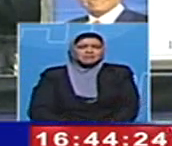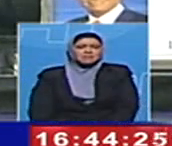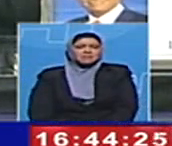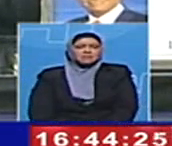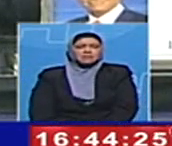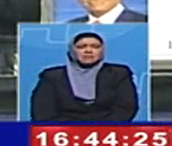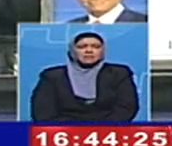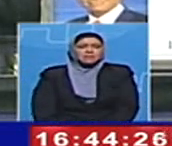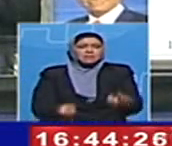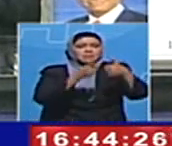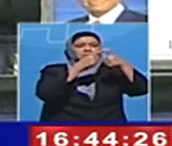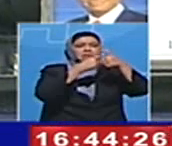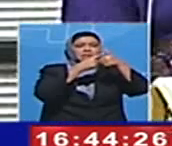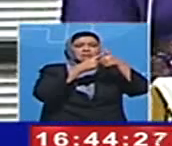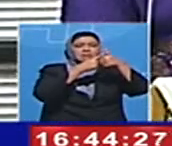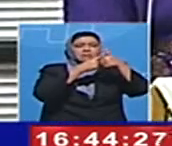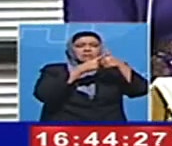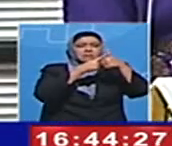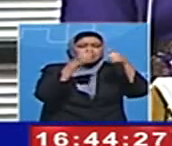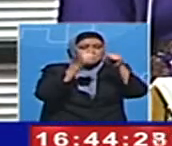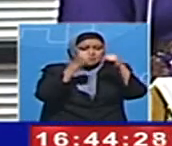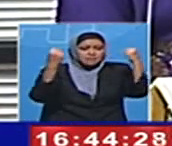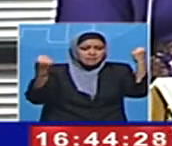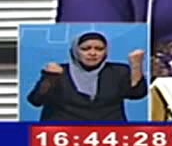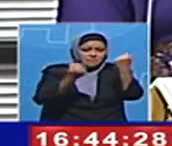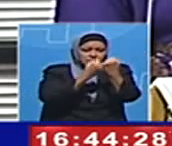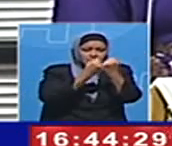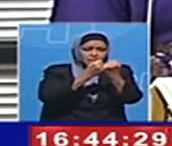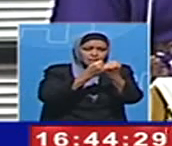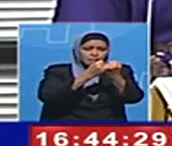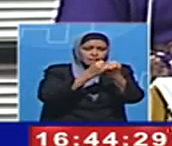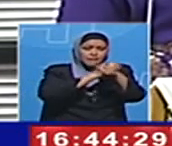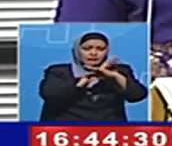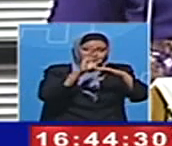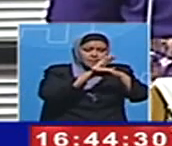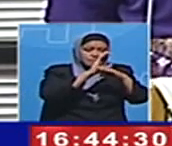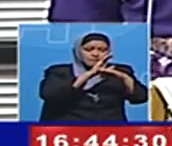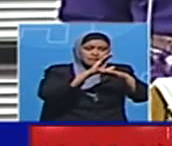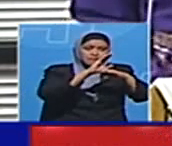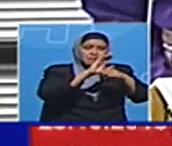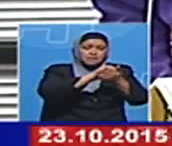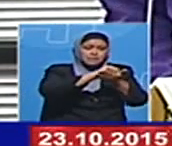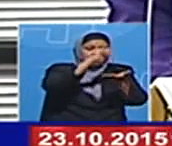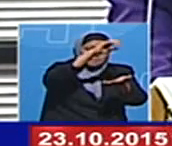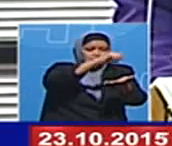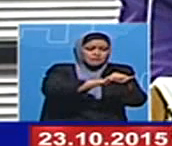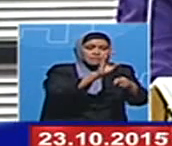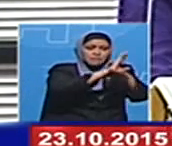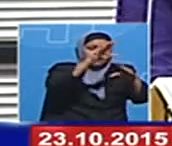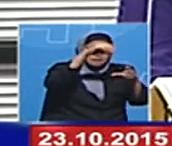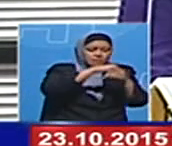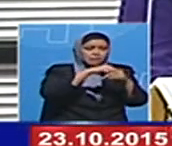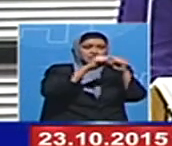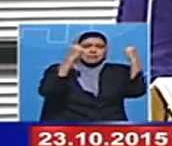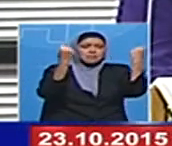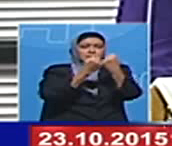berikut pertama Syarikat yang melabur dalam Syarikat subsidari yang menjalankan projek pengeluaran bahan